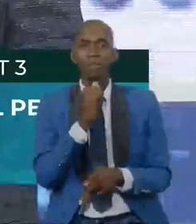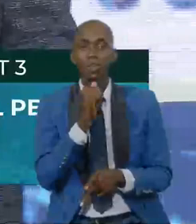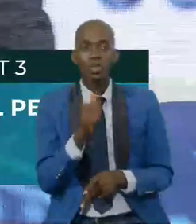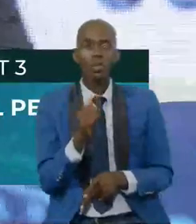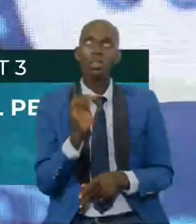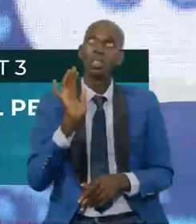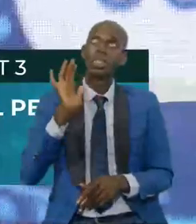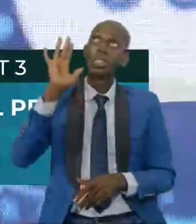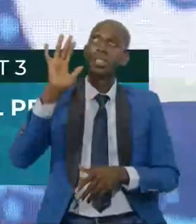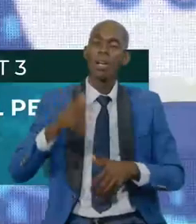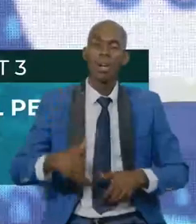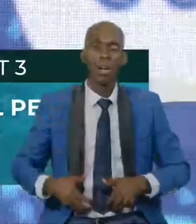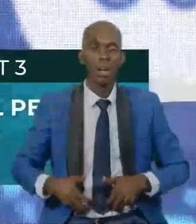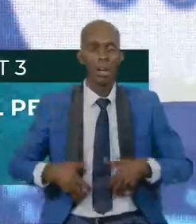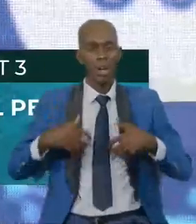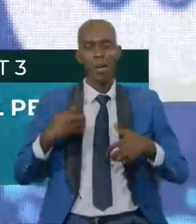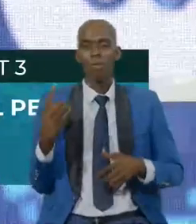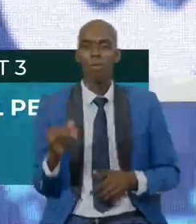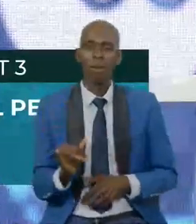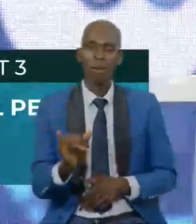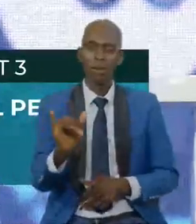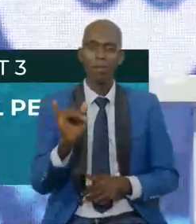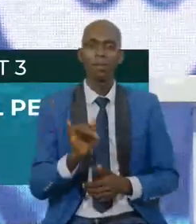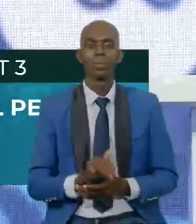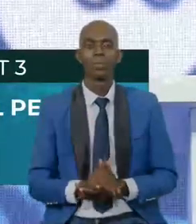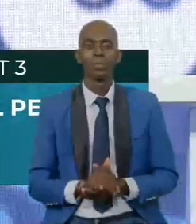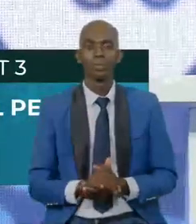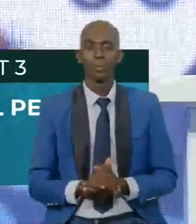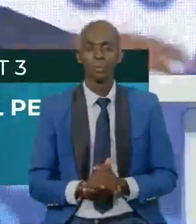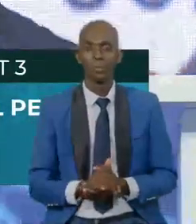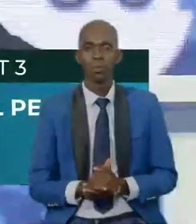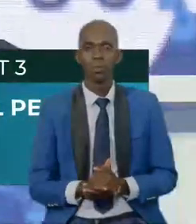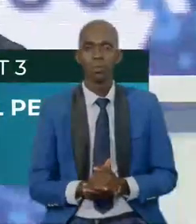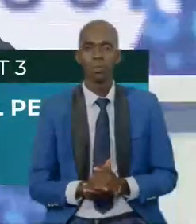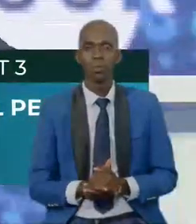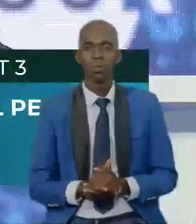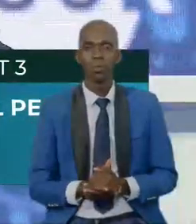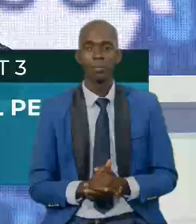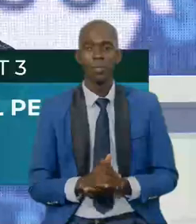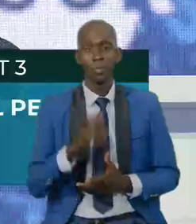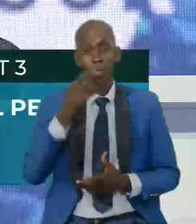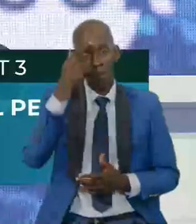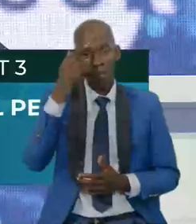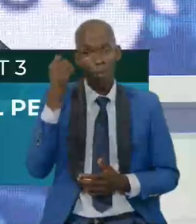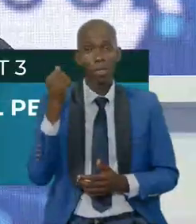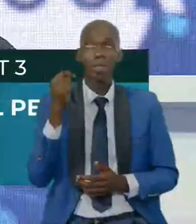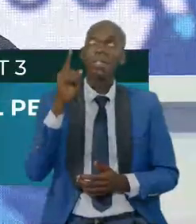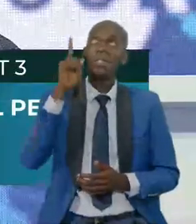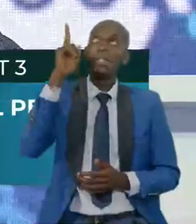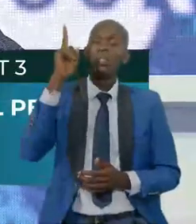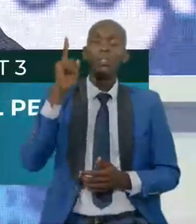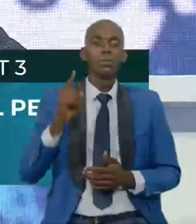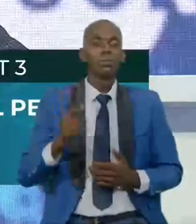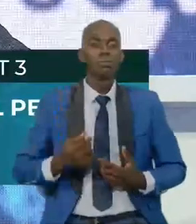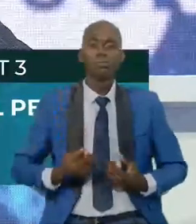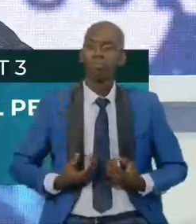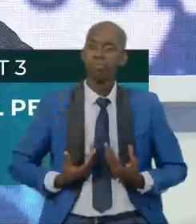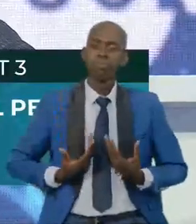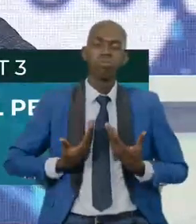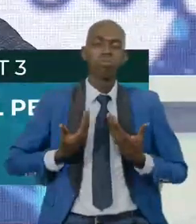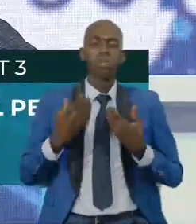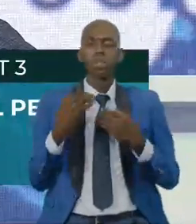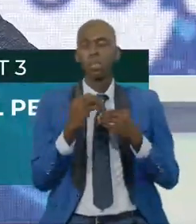His anger forever. Il ne garde pas sa colère à toujours. Because he delights in mercy.